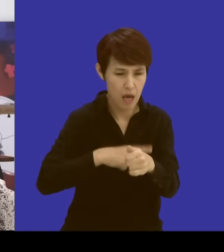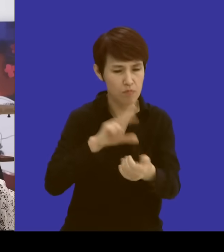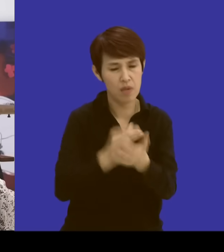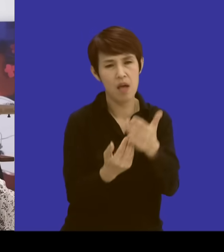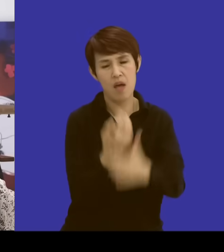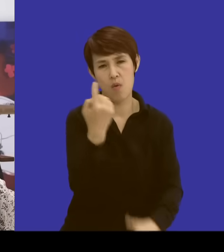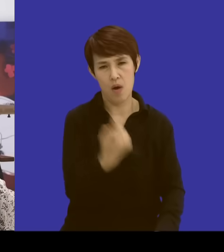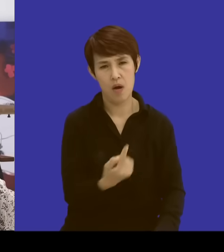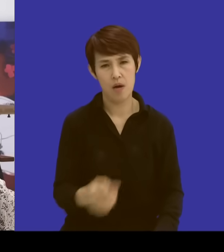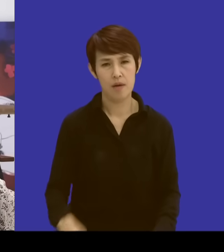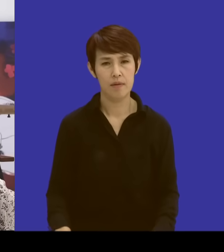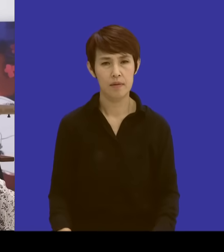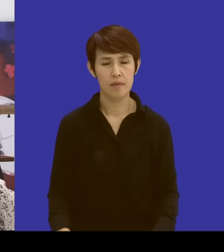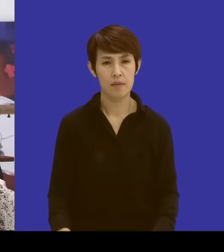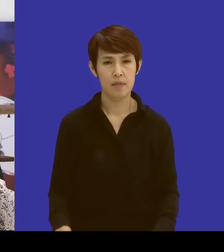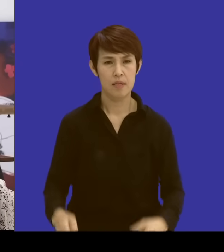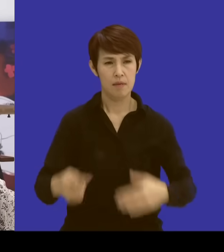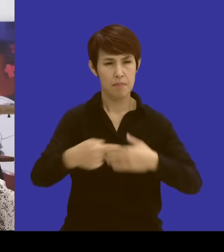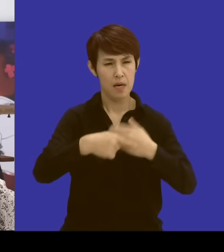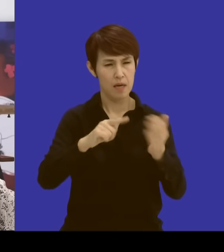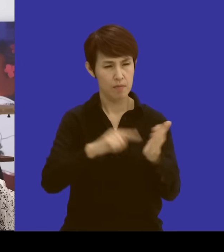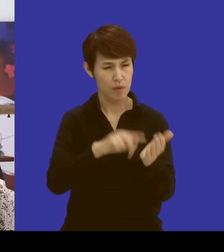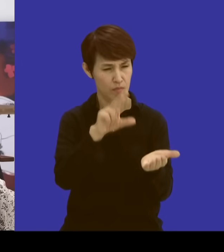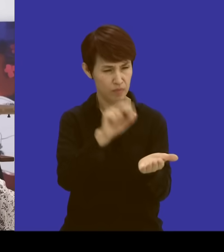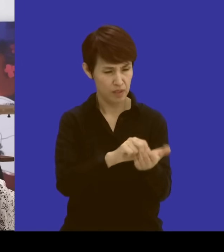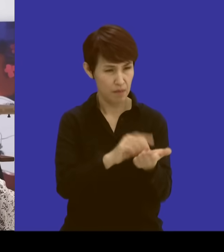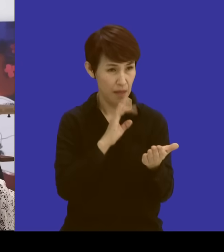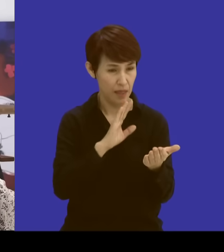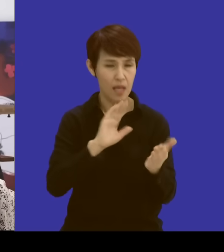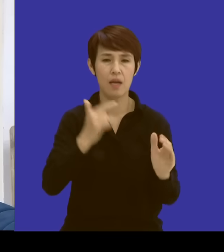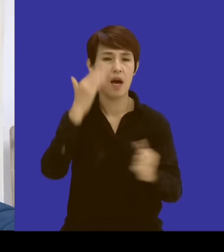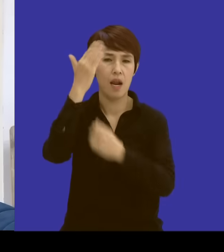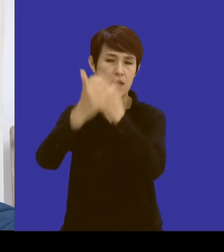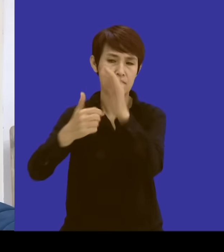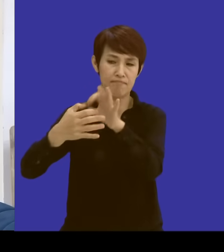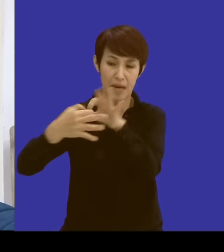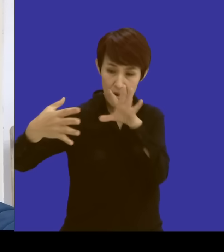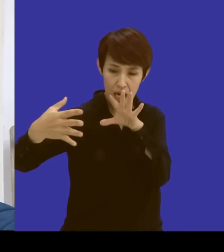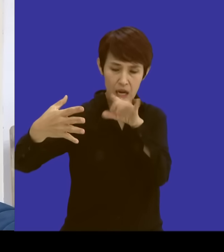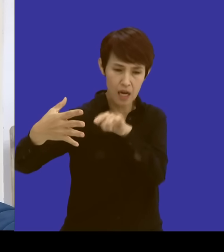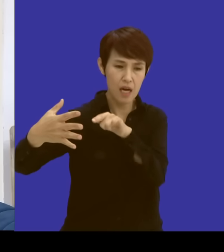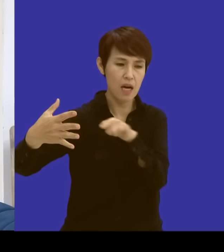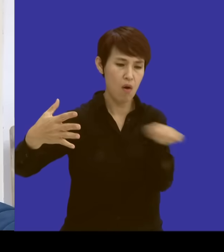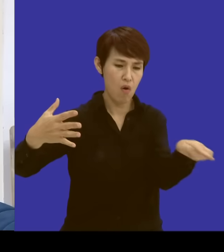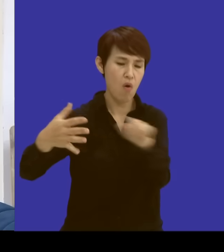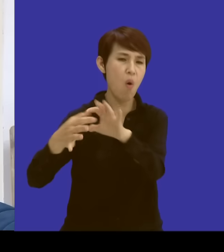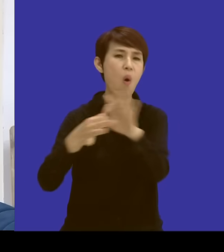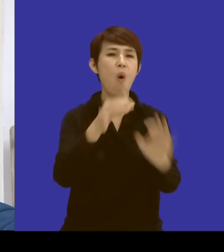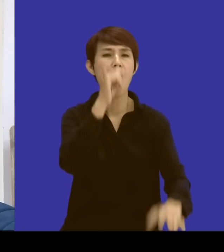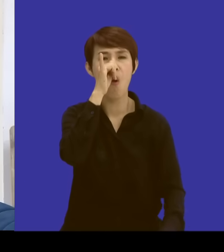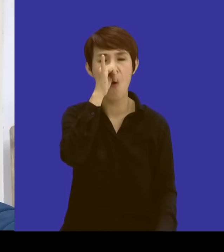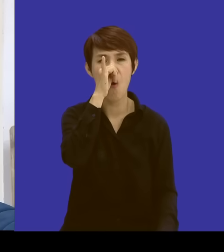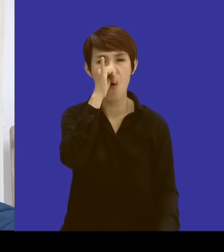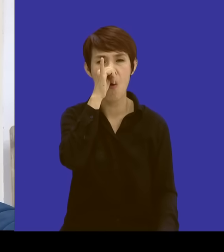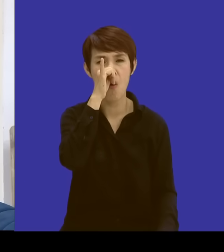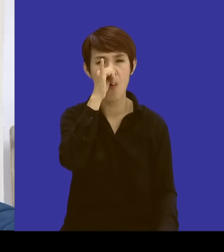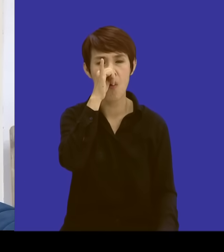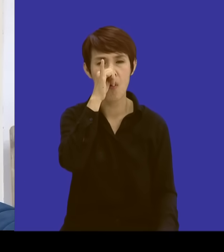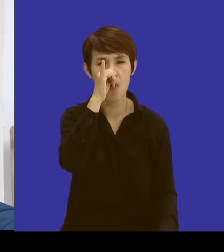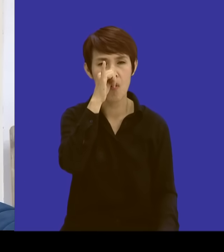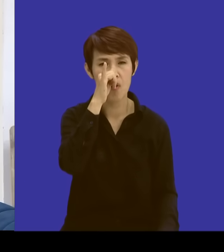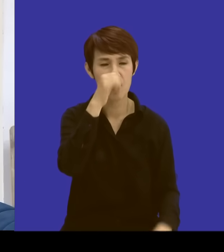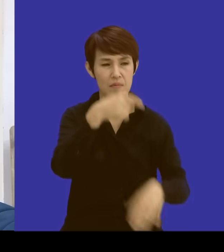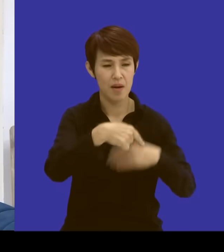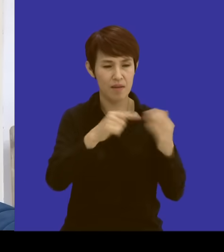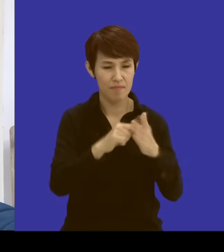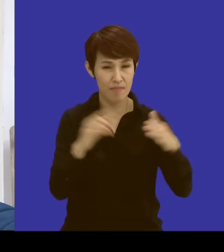이거는 마음을 다뤄야 되는데 마음의 문제만은 아니다. 그런 생각을 하는 선생님들이 또 이렇게 만나게 되더라고요. 그래서 우리